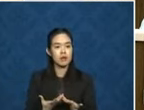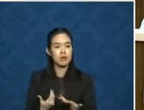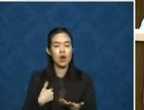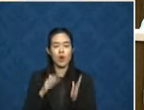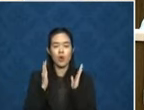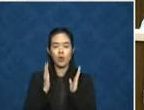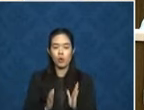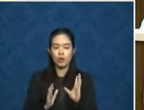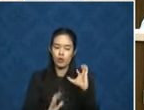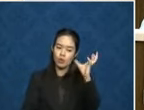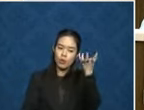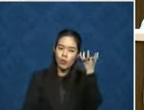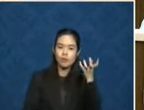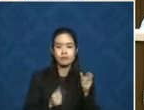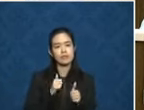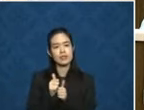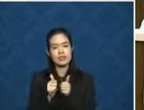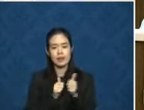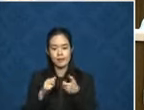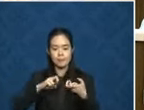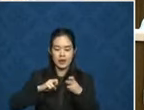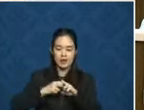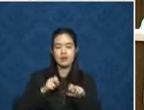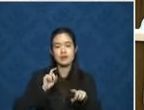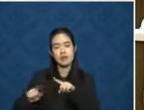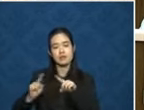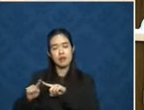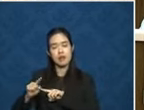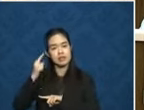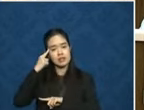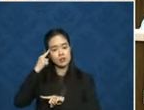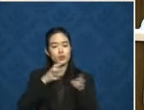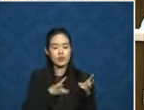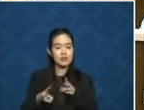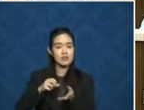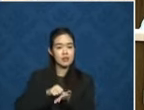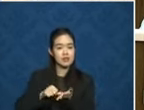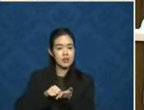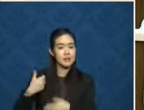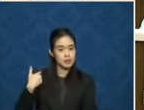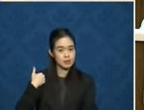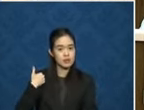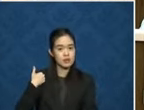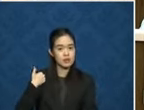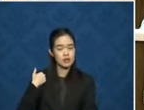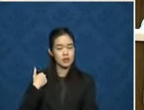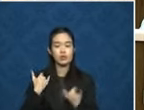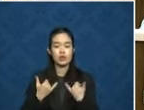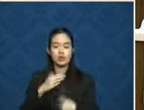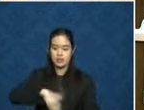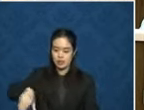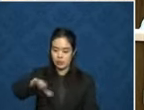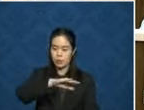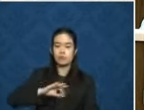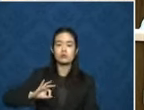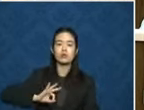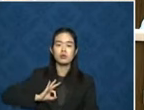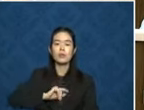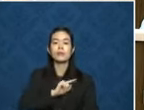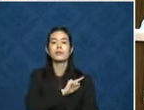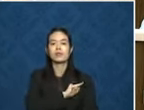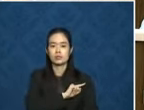าลและรับมือกับปัญหาที่ตามมาได้อย่างไรเป็นหน้าที่ของทุกท่านในที่นี้จะต้องศึกษ